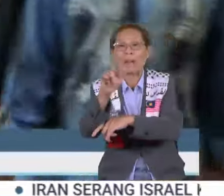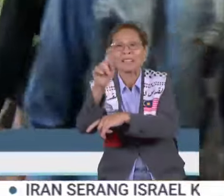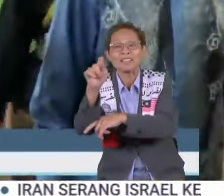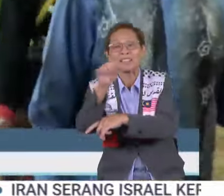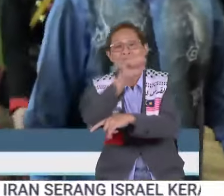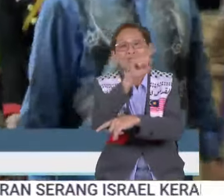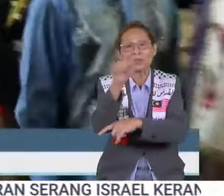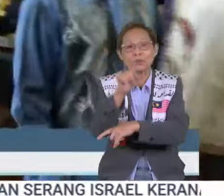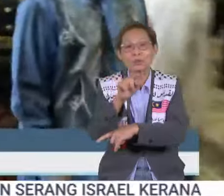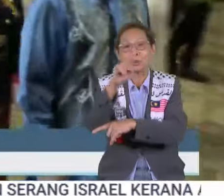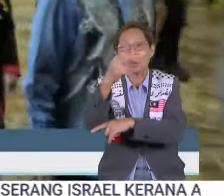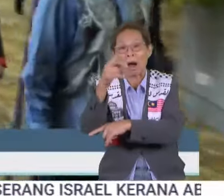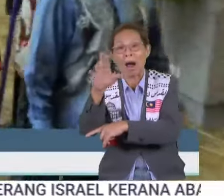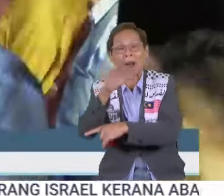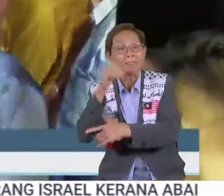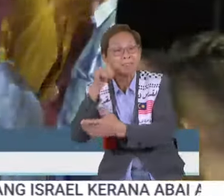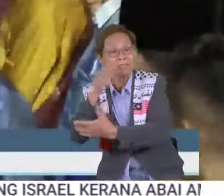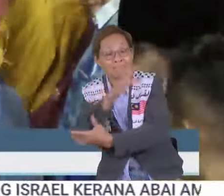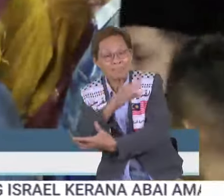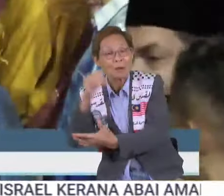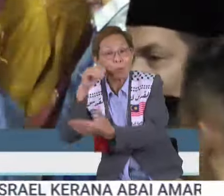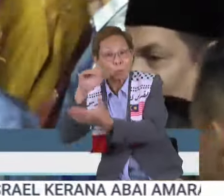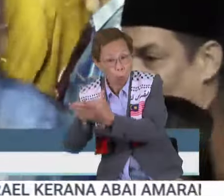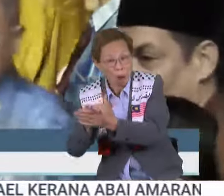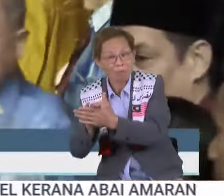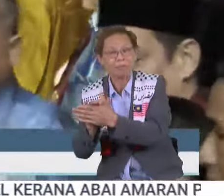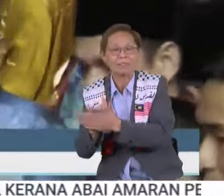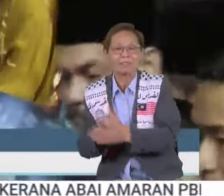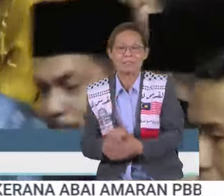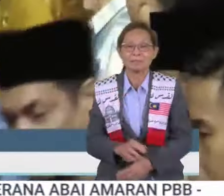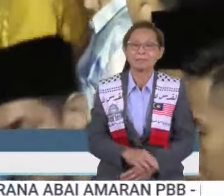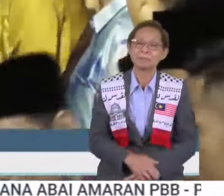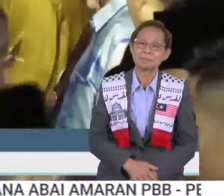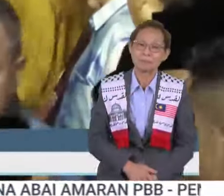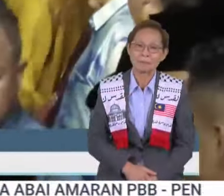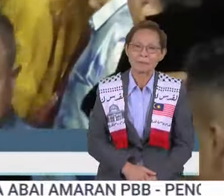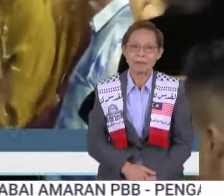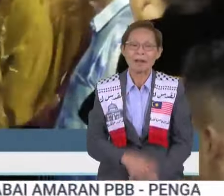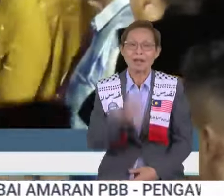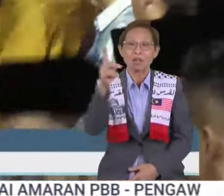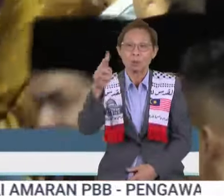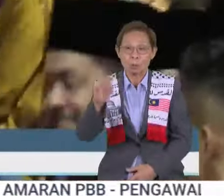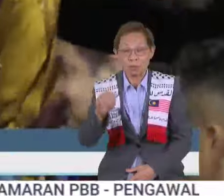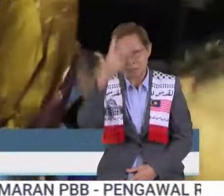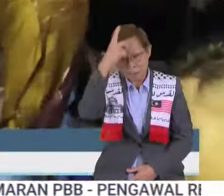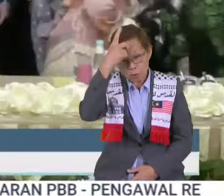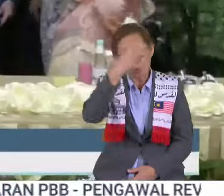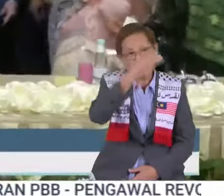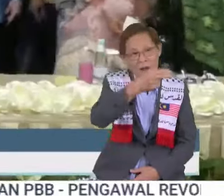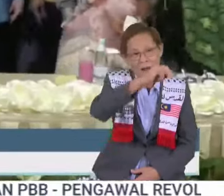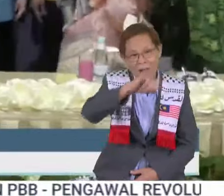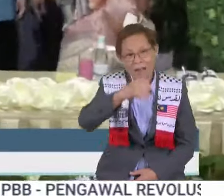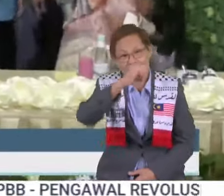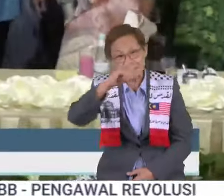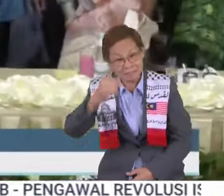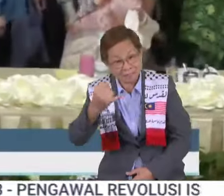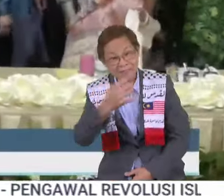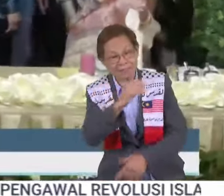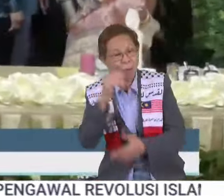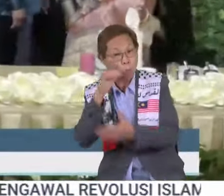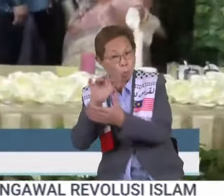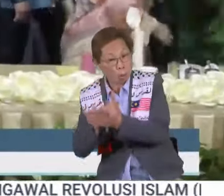Juhar Datu Mahirudin dan isteri Toh Puan Nurlidah, Tan Sri RM Jasni. Ketua Menteri Dato' Seri Panglima Hajiji Nor